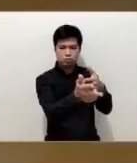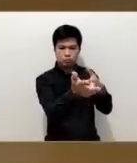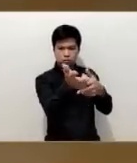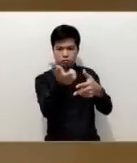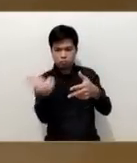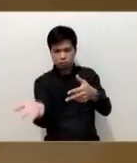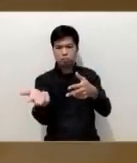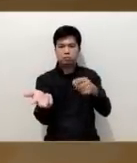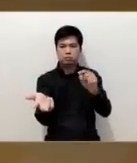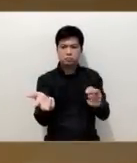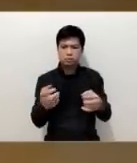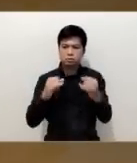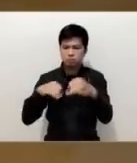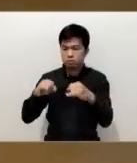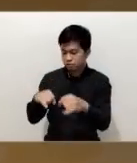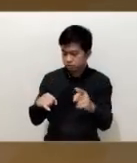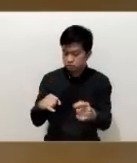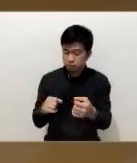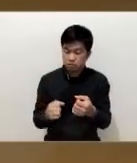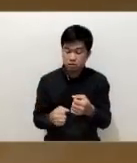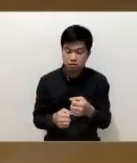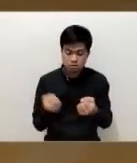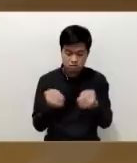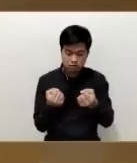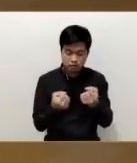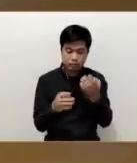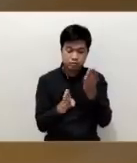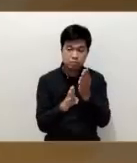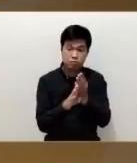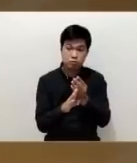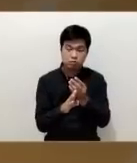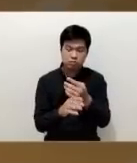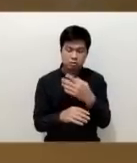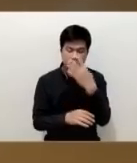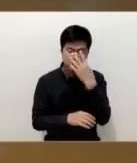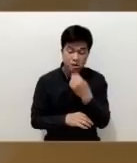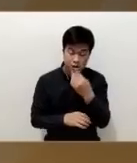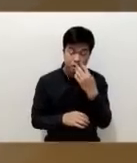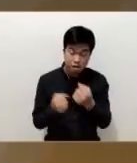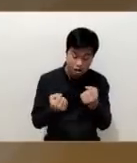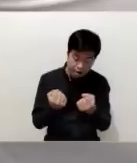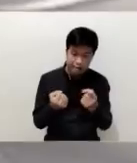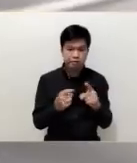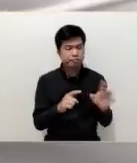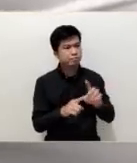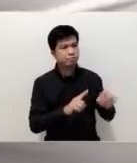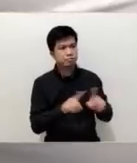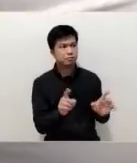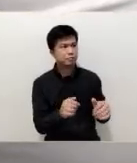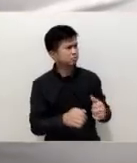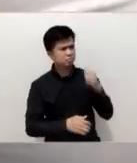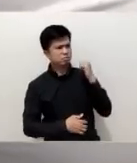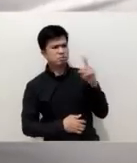Iniimbestigahan din ang anggulong inaantok ang driver ng bus, kaya nawala ng control. Bagay na itinanggi naman ng bus driver. Kagagaling ko nga sa tulugit, kung